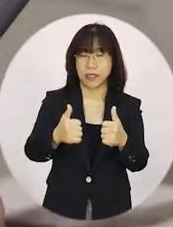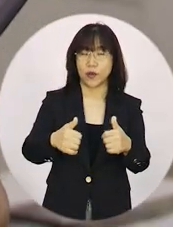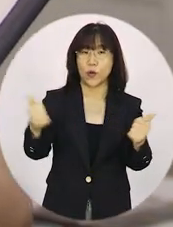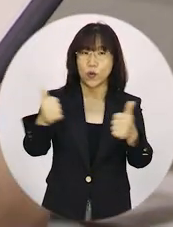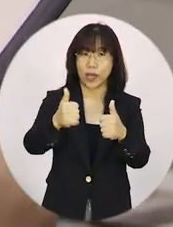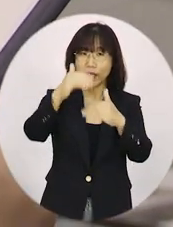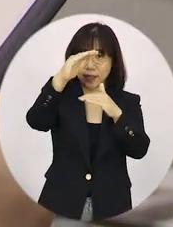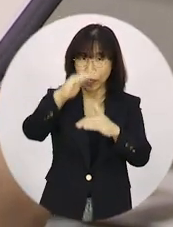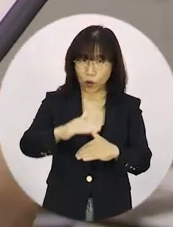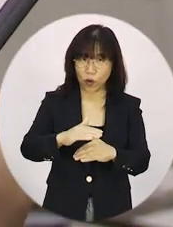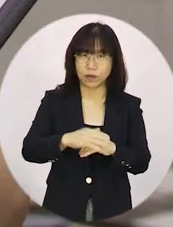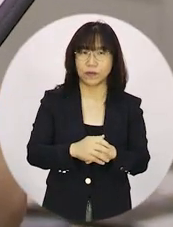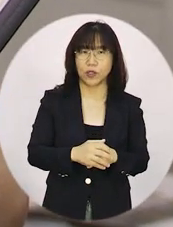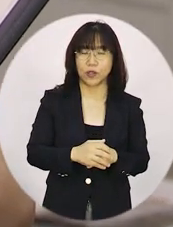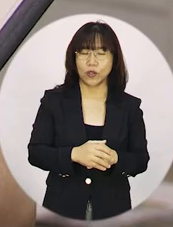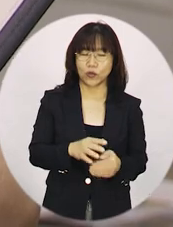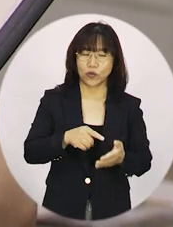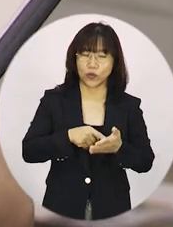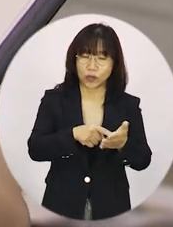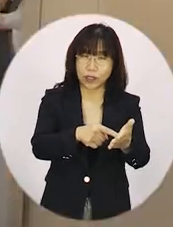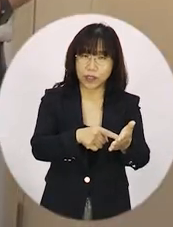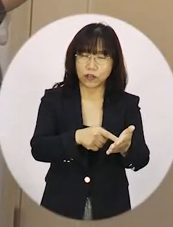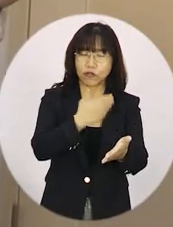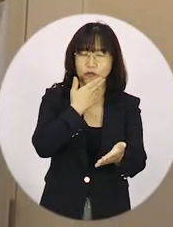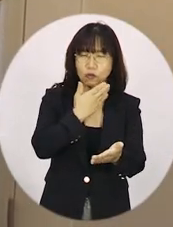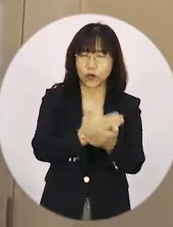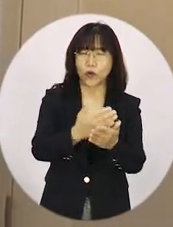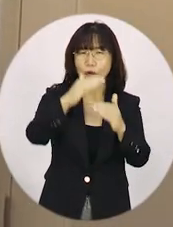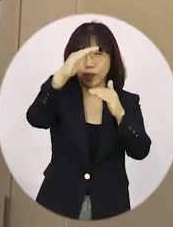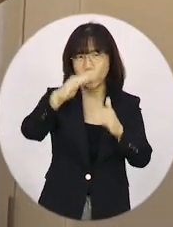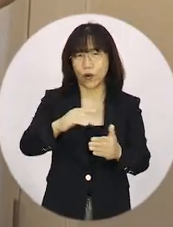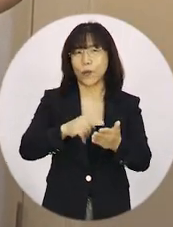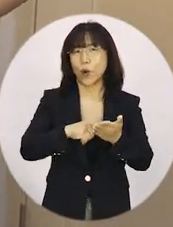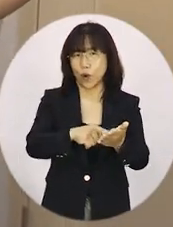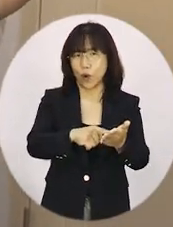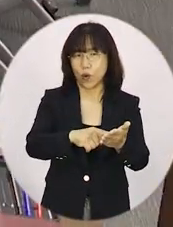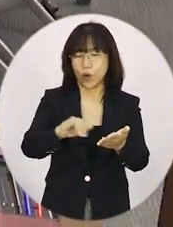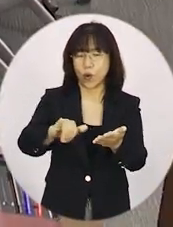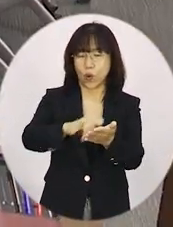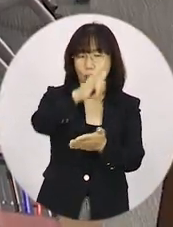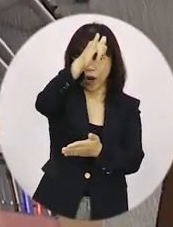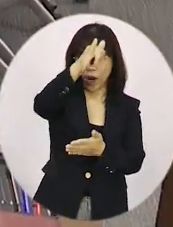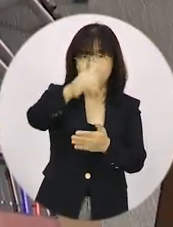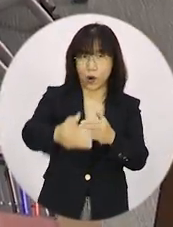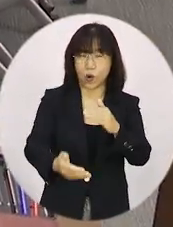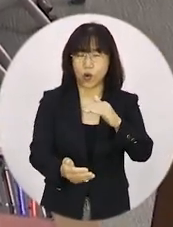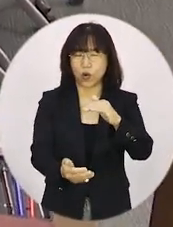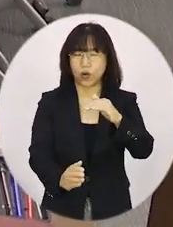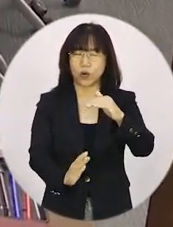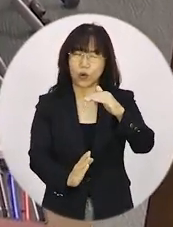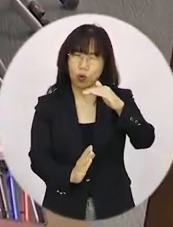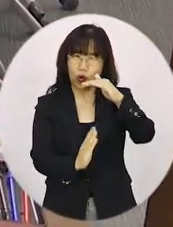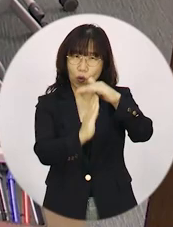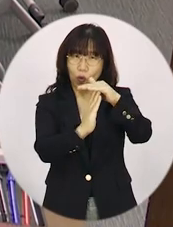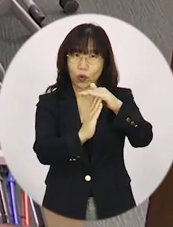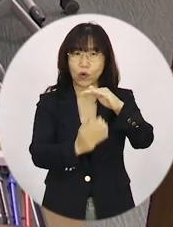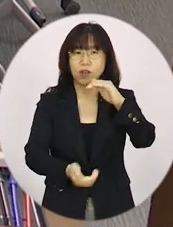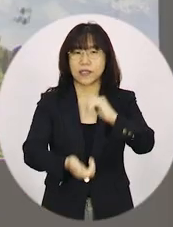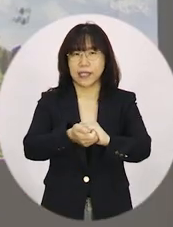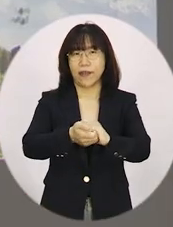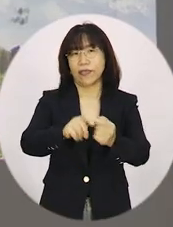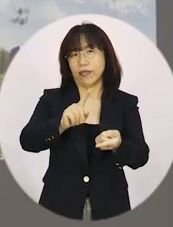회의에서는 먼저 추진위원회 주요 활동사항 보고가 있었으며 공항 고도제한 완화 에 대한 대정부 건의와